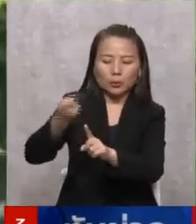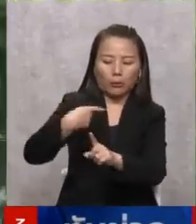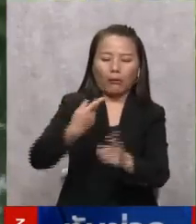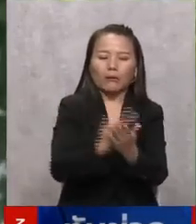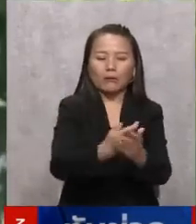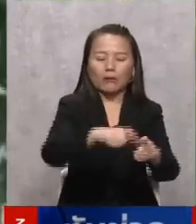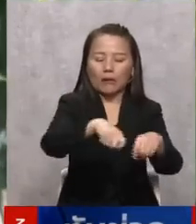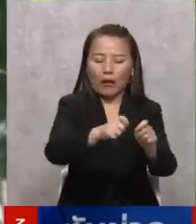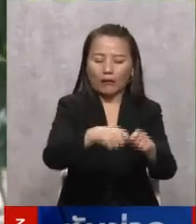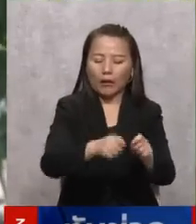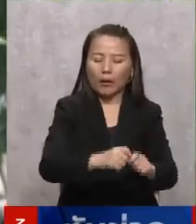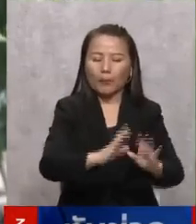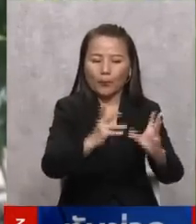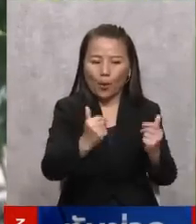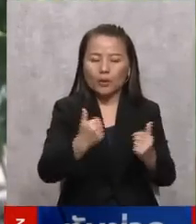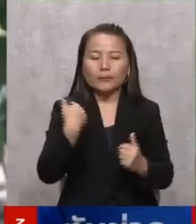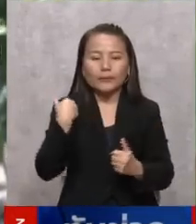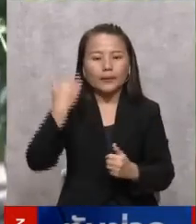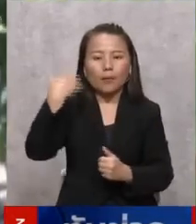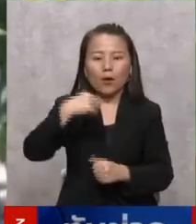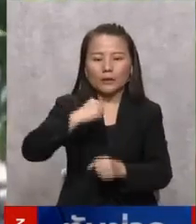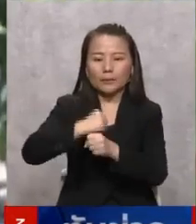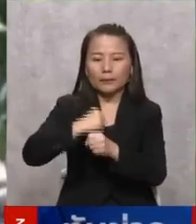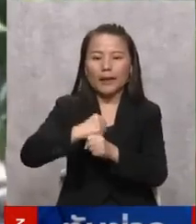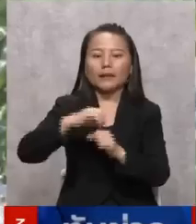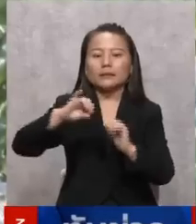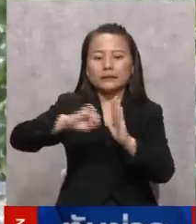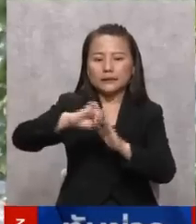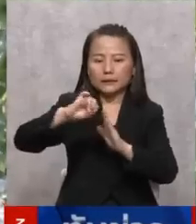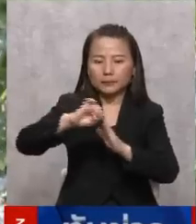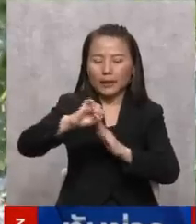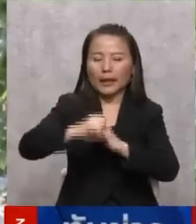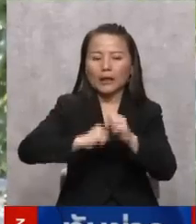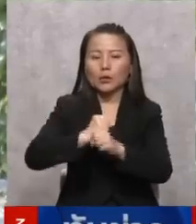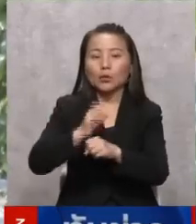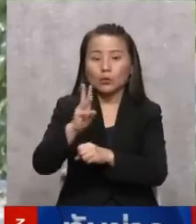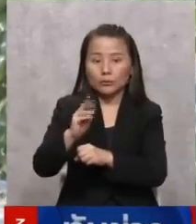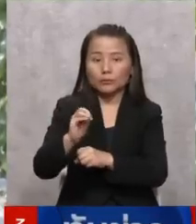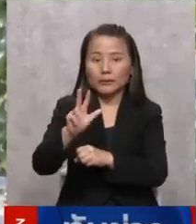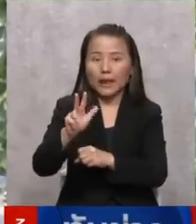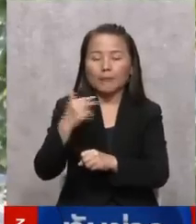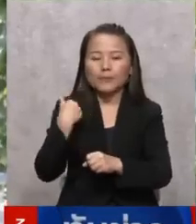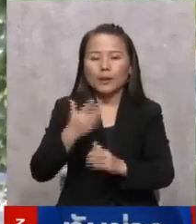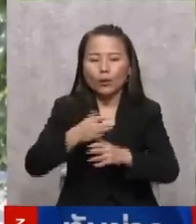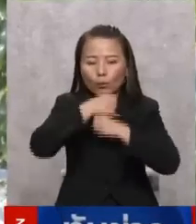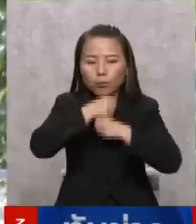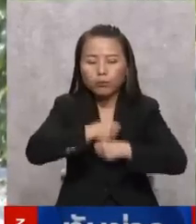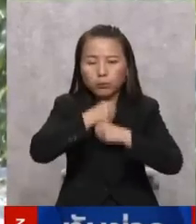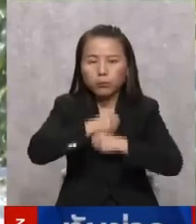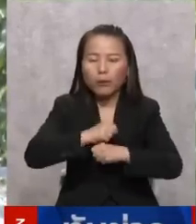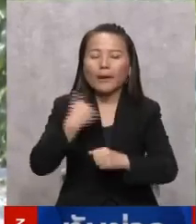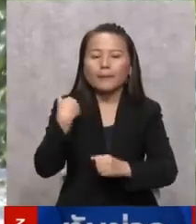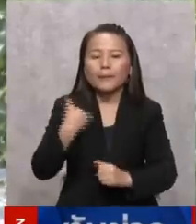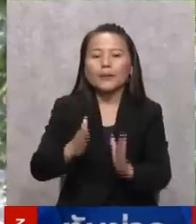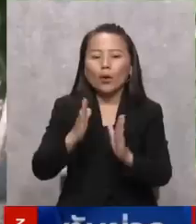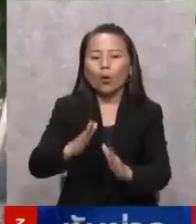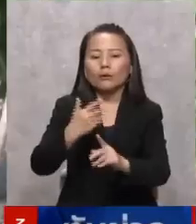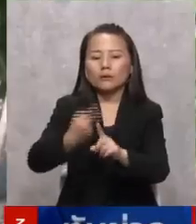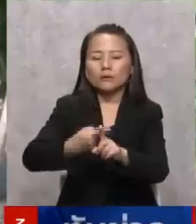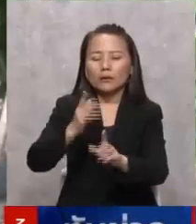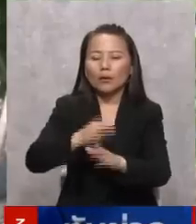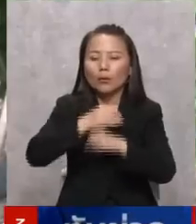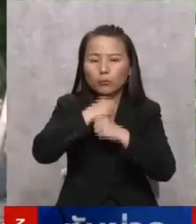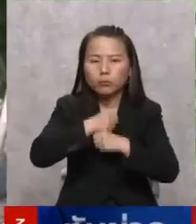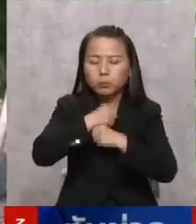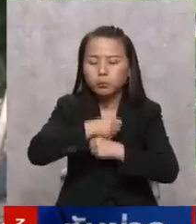คำอดีตลูกจ้างของวิทยาลัยแห่งหนึ่งในจังหวัดเชียงใหม่อายุ63ปีหนึ่งในบุคคลที่ไม่ได้รับเบี้ยยังชีพผู้สูงอายุ